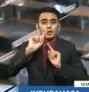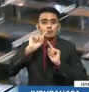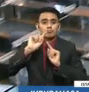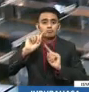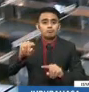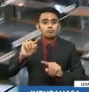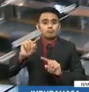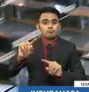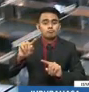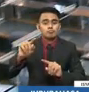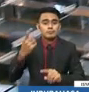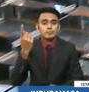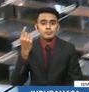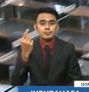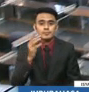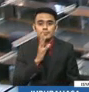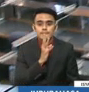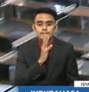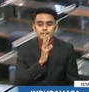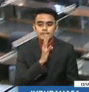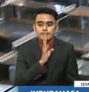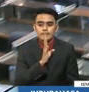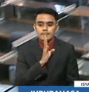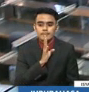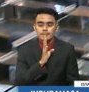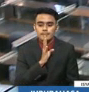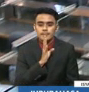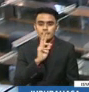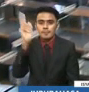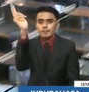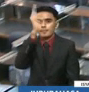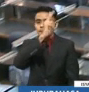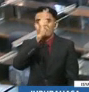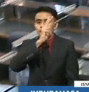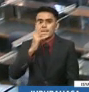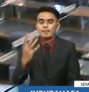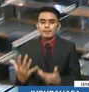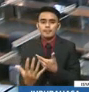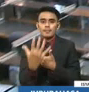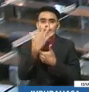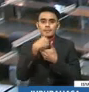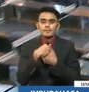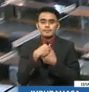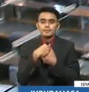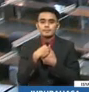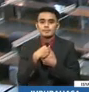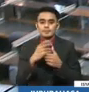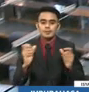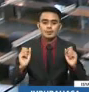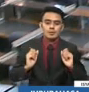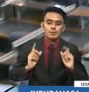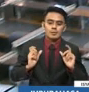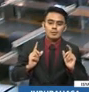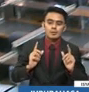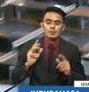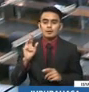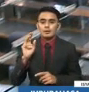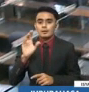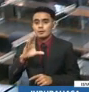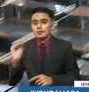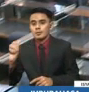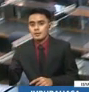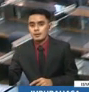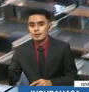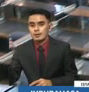Jawapan tadi yang mengatakan bahawa ya, kerajaan memang mau melibatkan swasta seperti Myasat dan